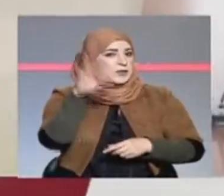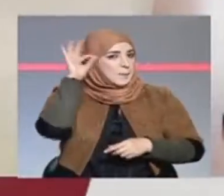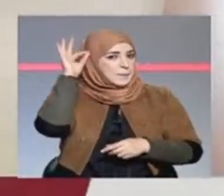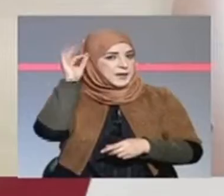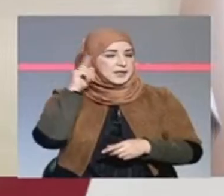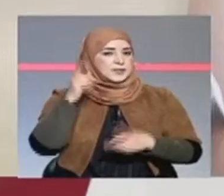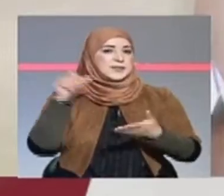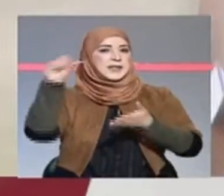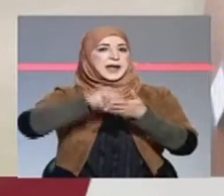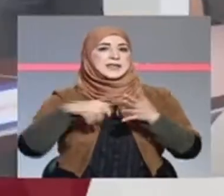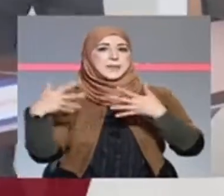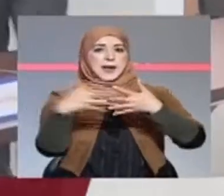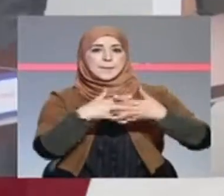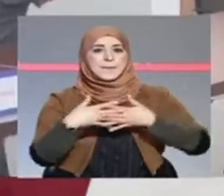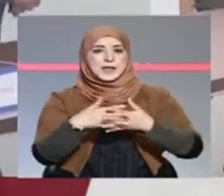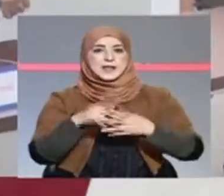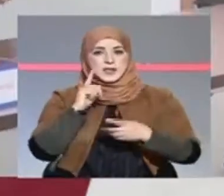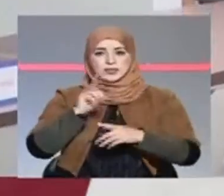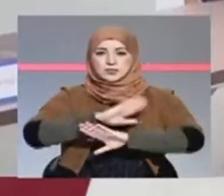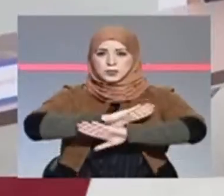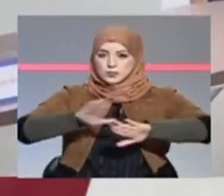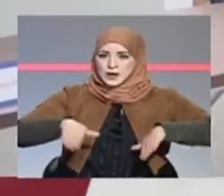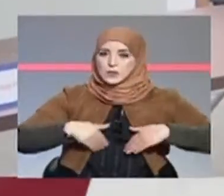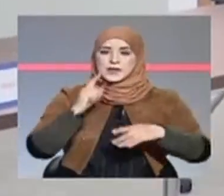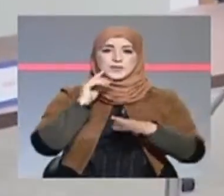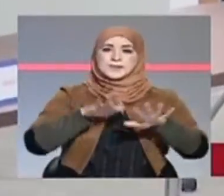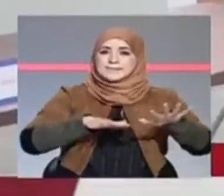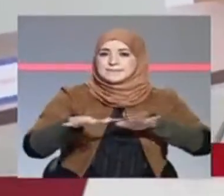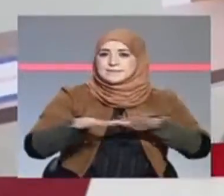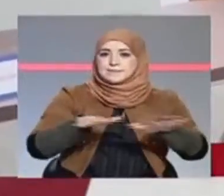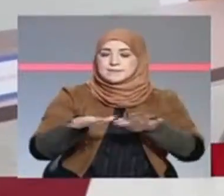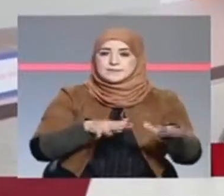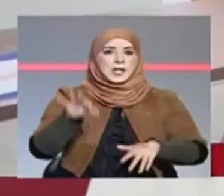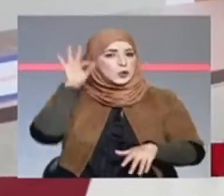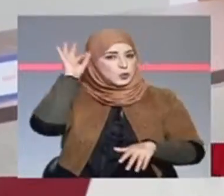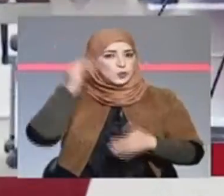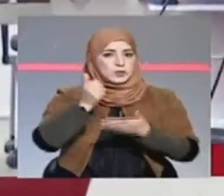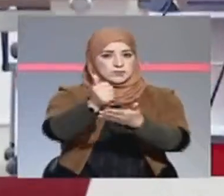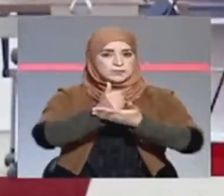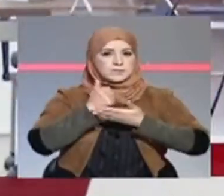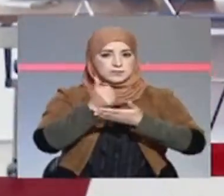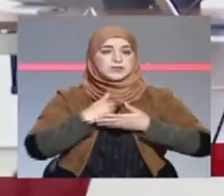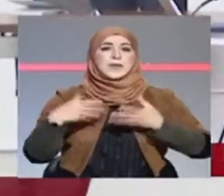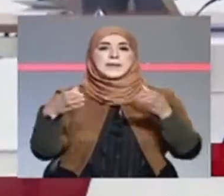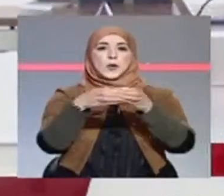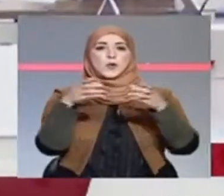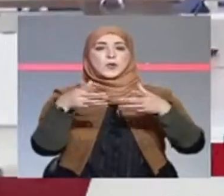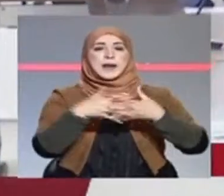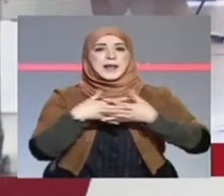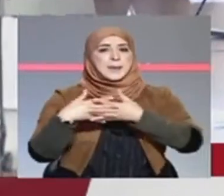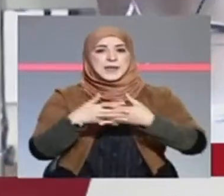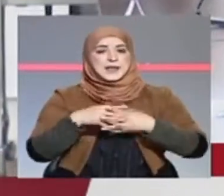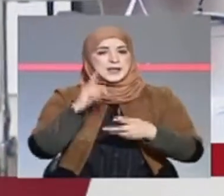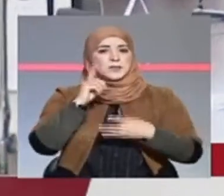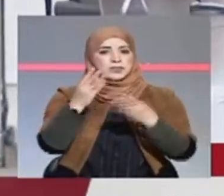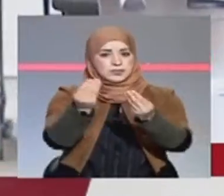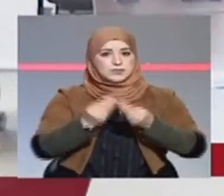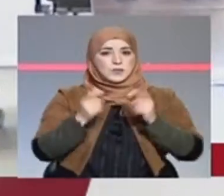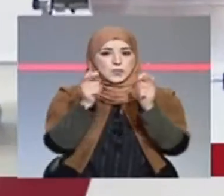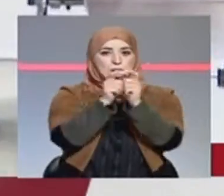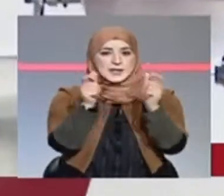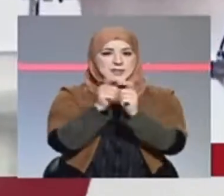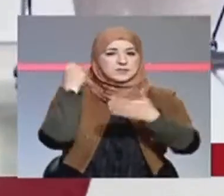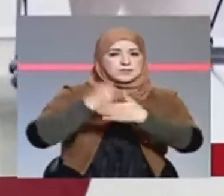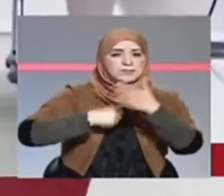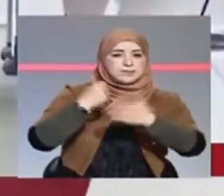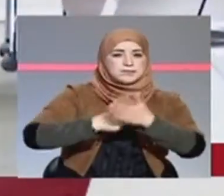الامريكيه انهت عمليا ترتيبات حصول تونس على هبه من الحكومه الامريكيه من خلال مؤسسه تحدي